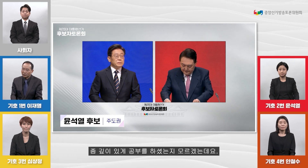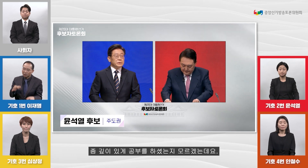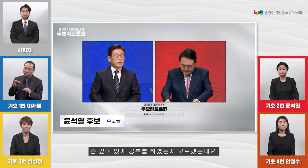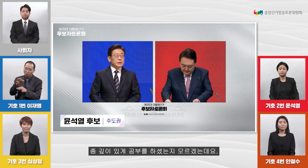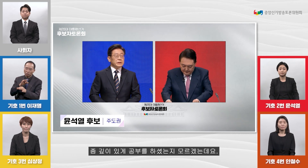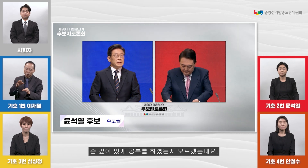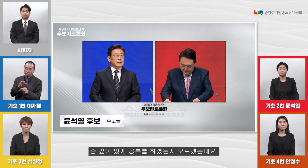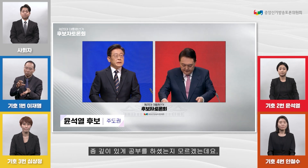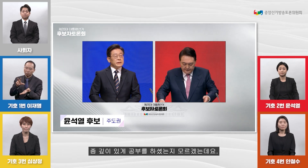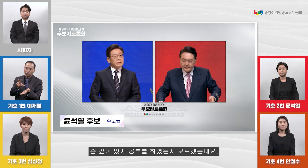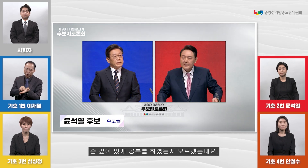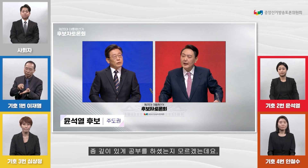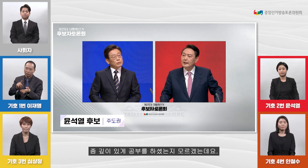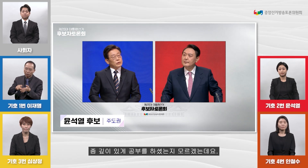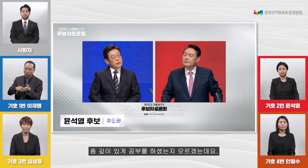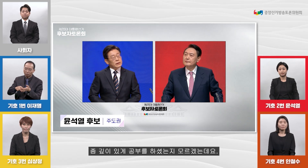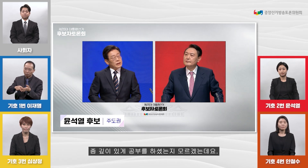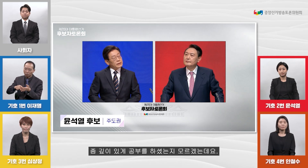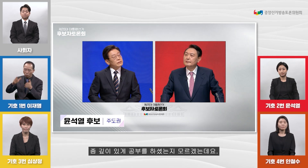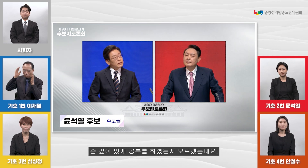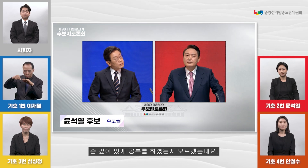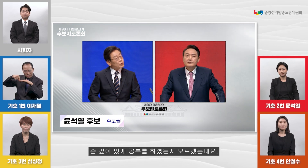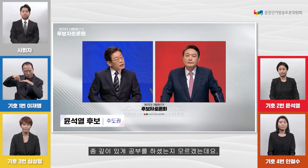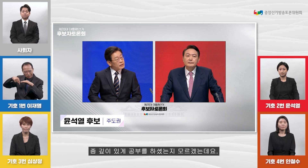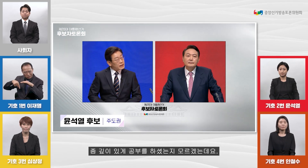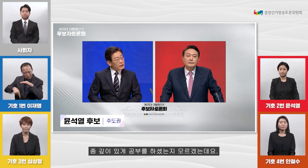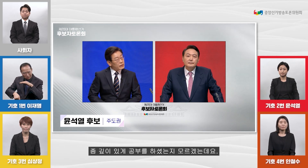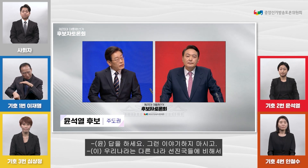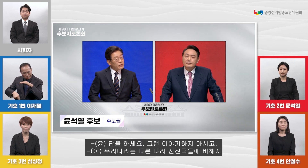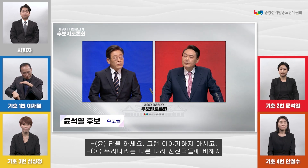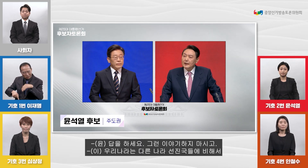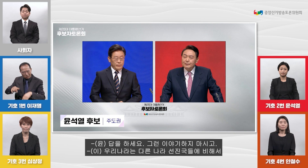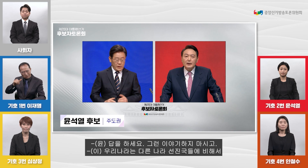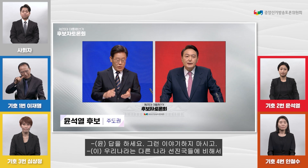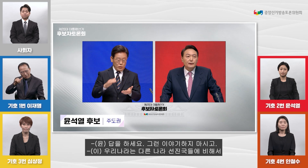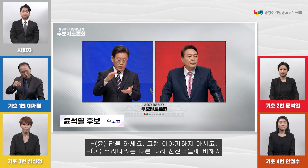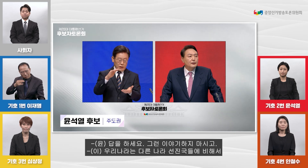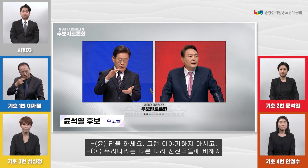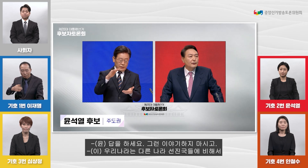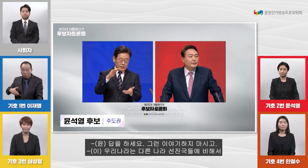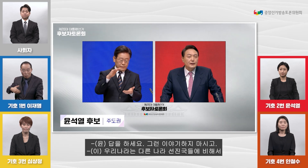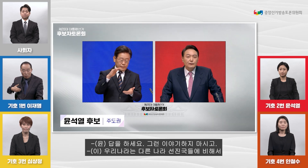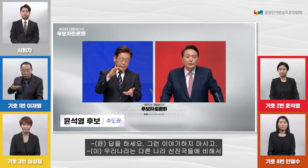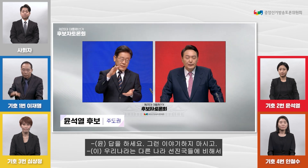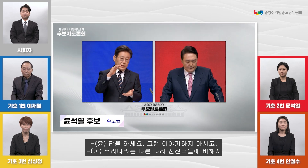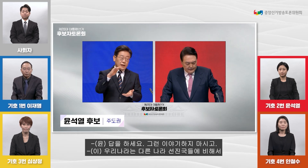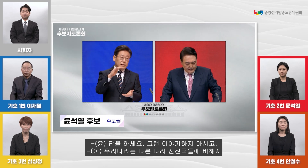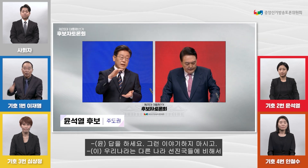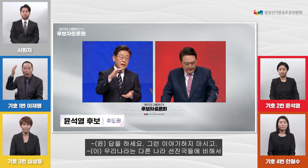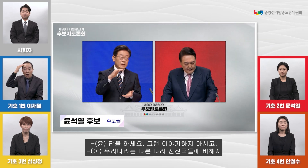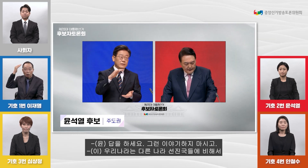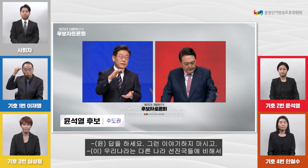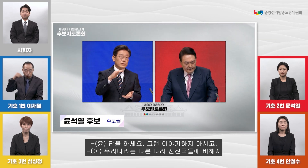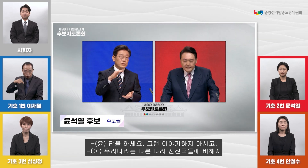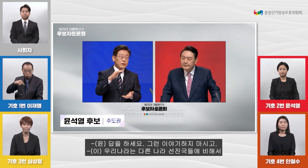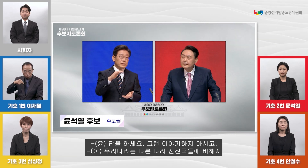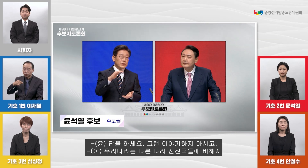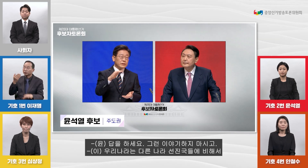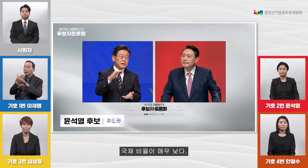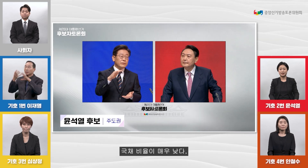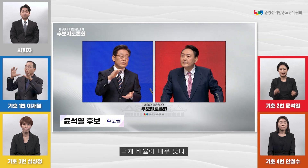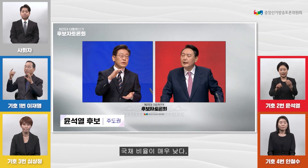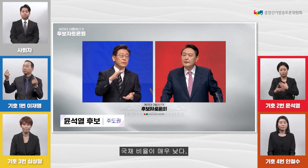좀 깊이 있게 공부를 하셨는지는 모르겠는데요. 뭐 답을 하세요. 우리나라는 다른 나라